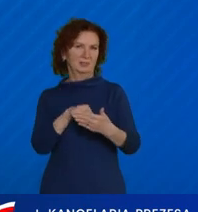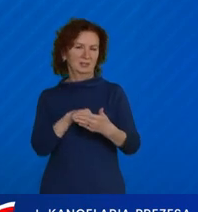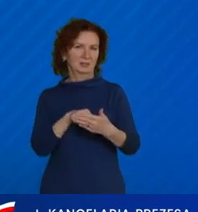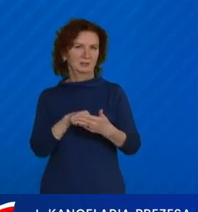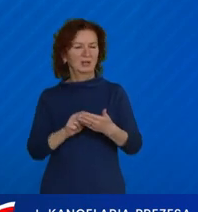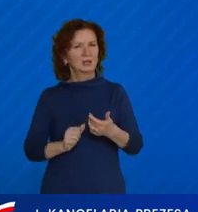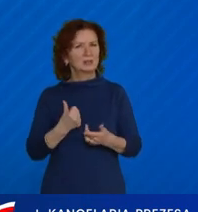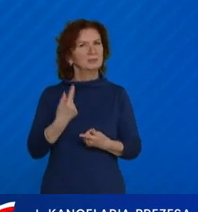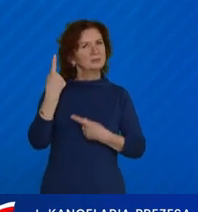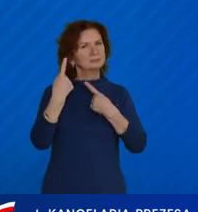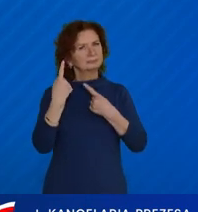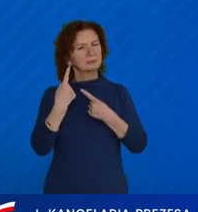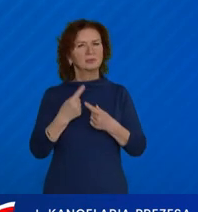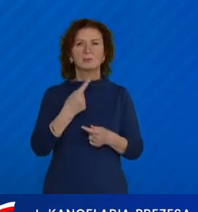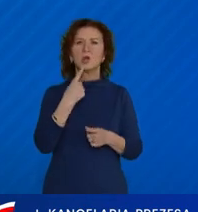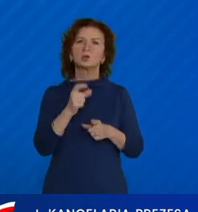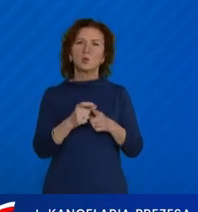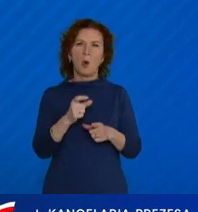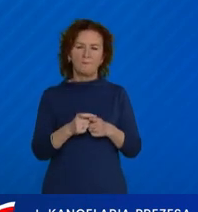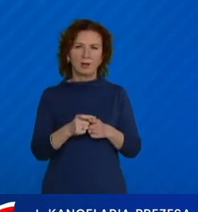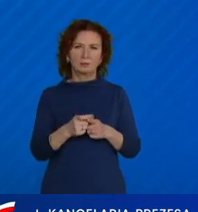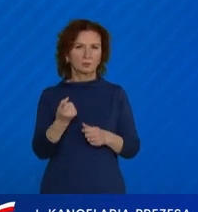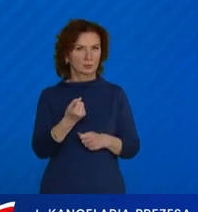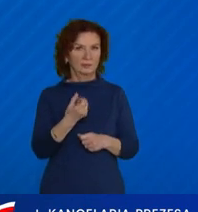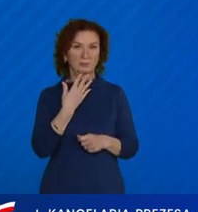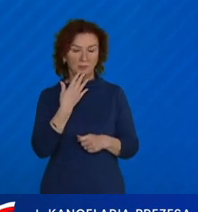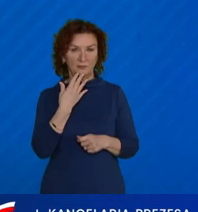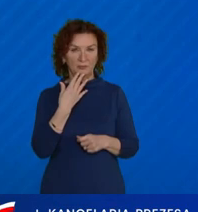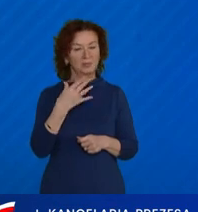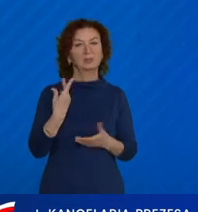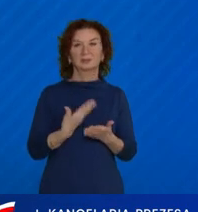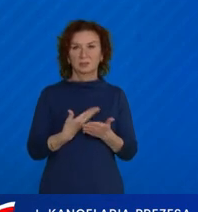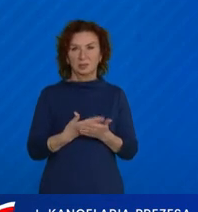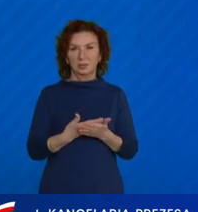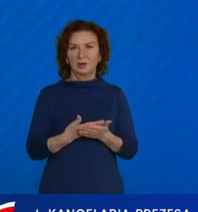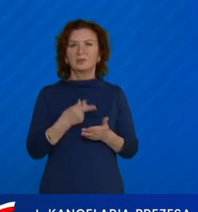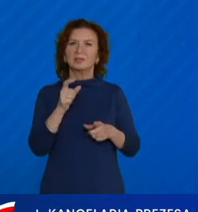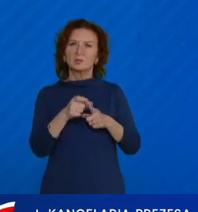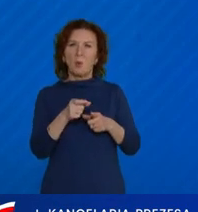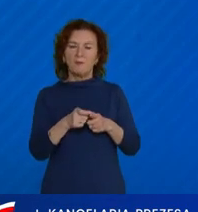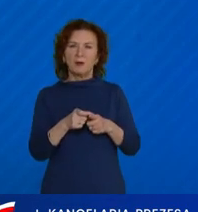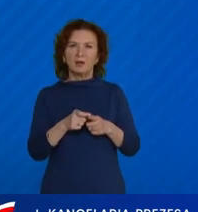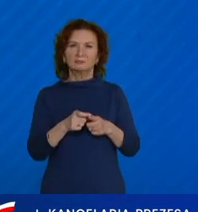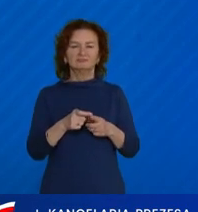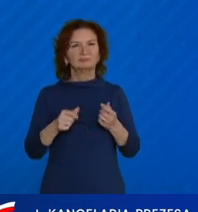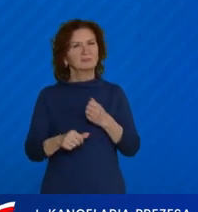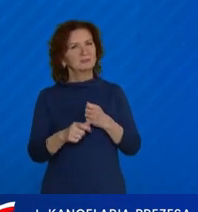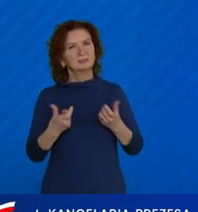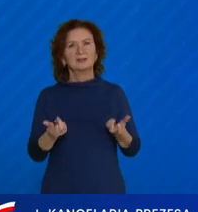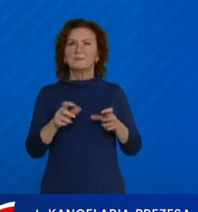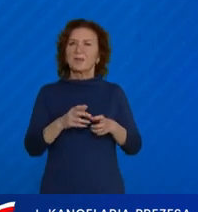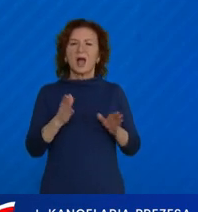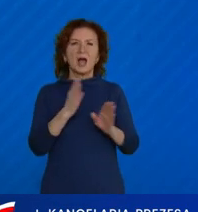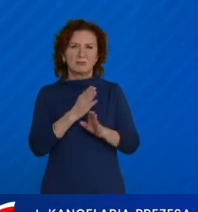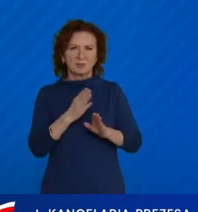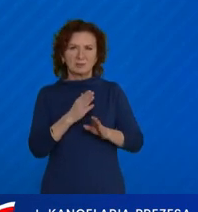których używamy, bo te słowa w przestrzeni publicznej potem tworzą atmosferę wokół całego programu szczepień, a przecież